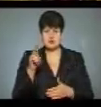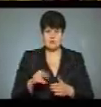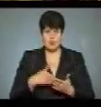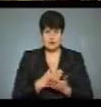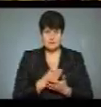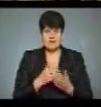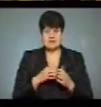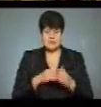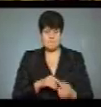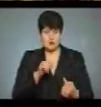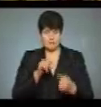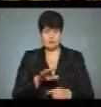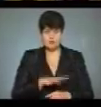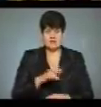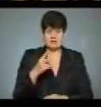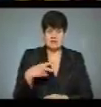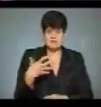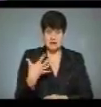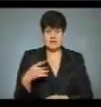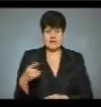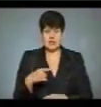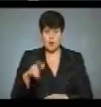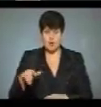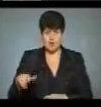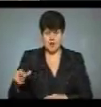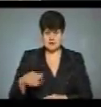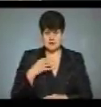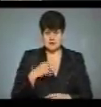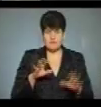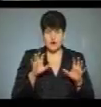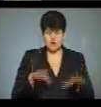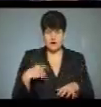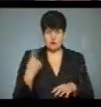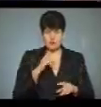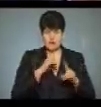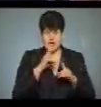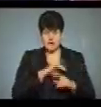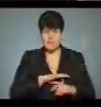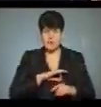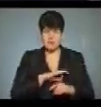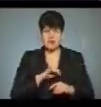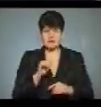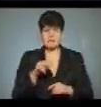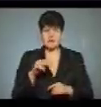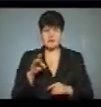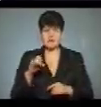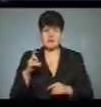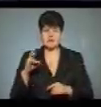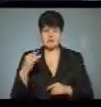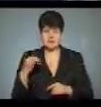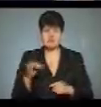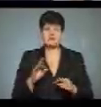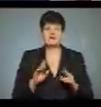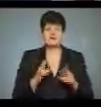Серед протестувальників були 25 тернополян, повідомив голова обласної ради профспілок Андрій Присяжний. Як ставляться